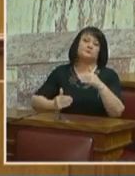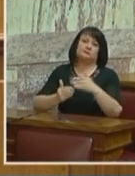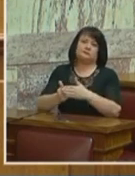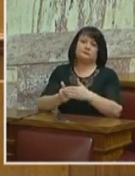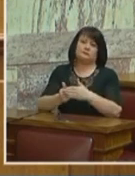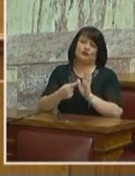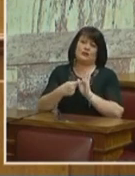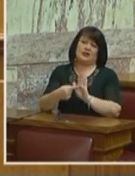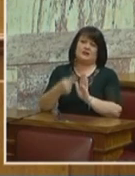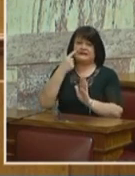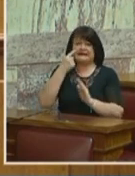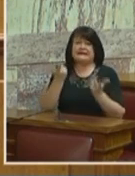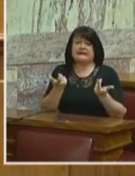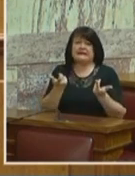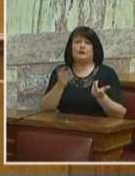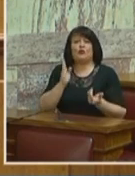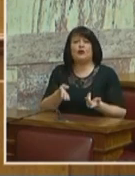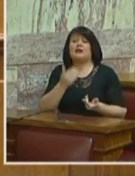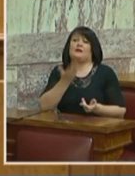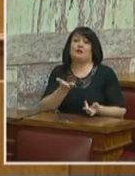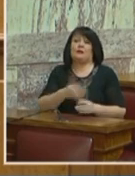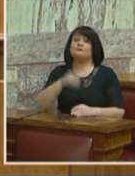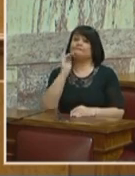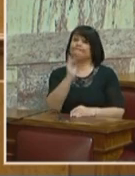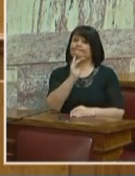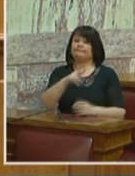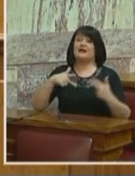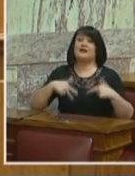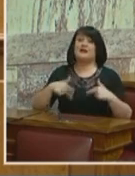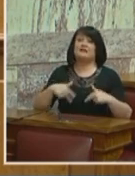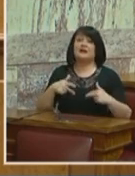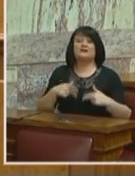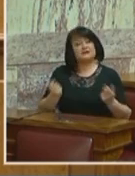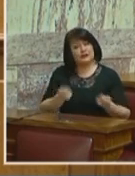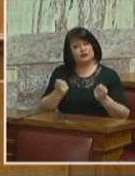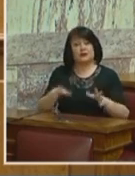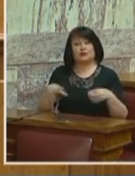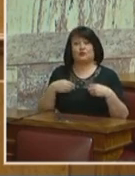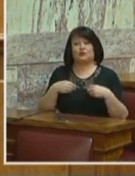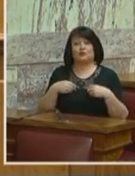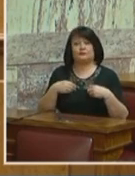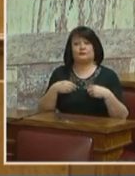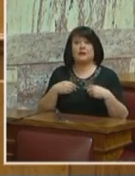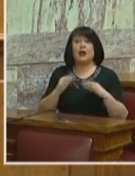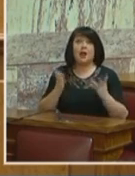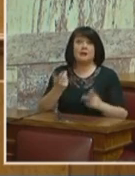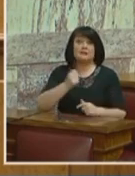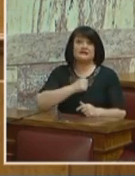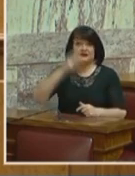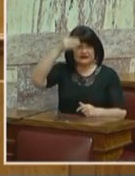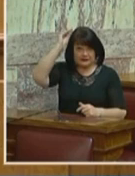της. Καλούμε λοιπόν την κυβέρνηση να ανταποκριθεί. Αν όντως πιστεύει ο κύριος